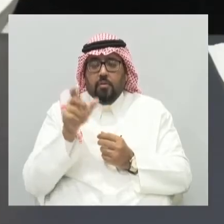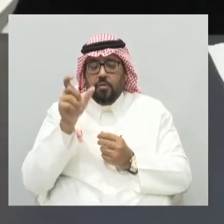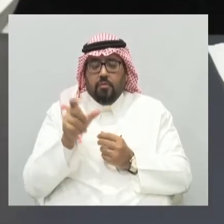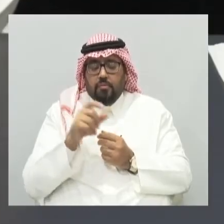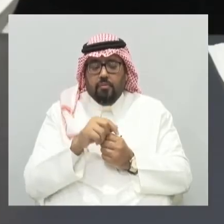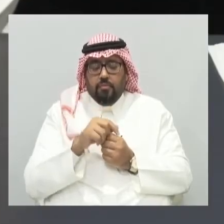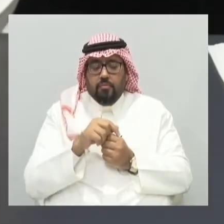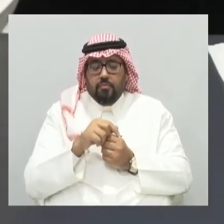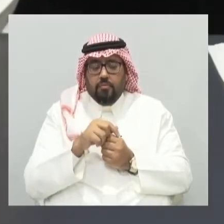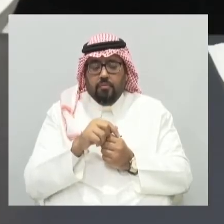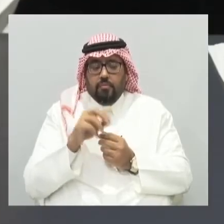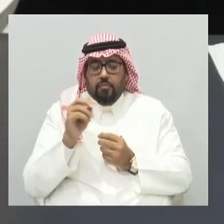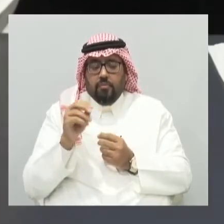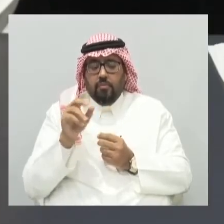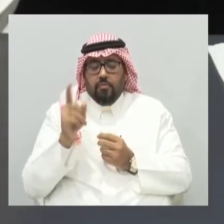الصفات